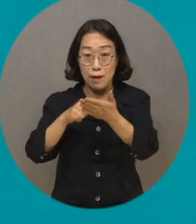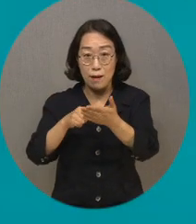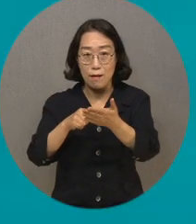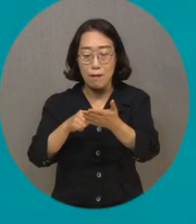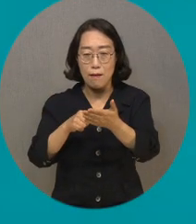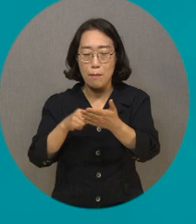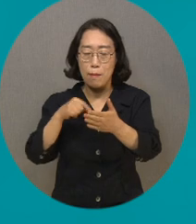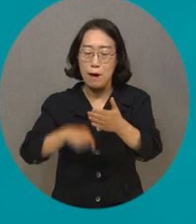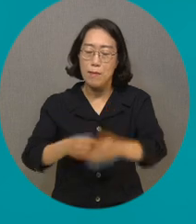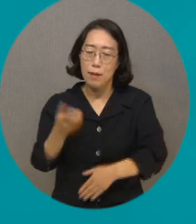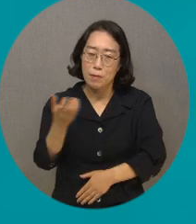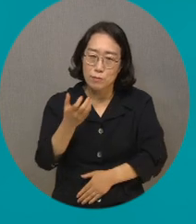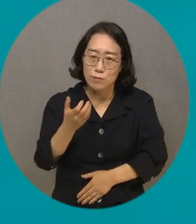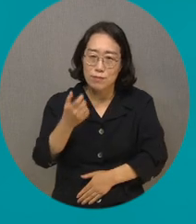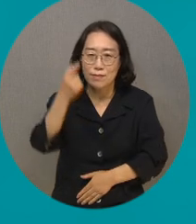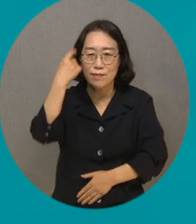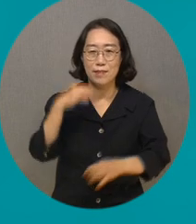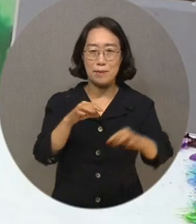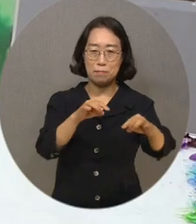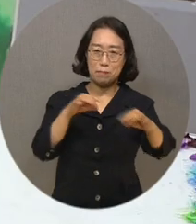애잔해 보입니다.